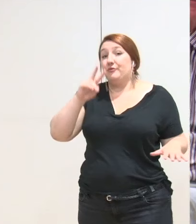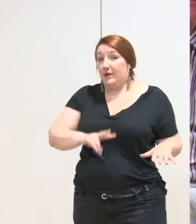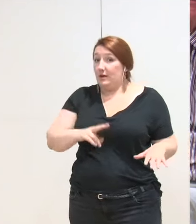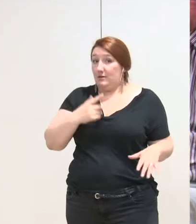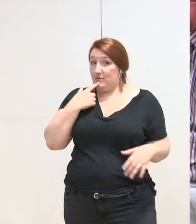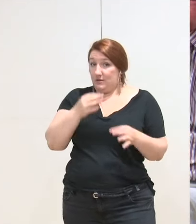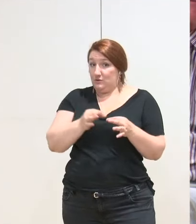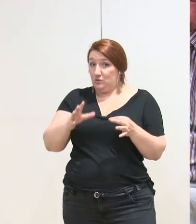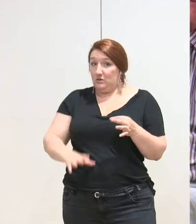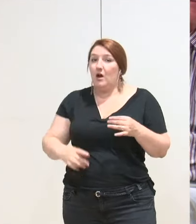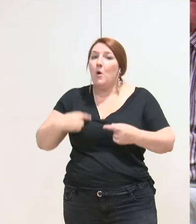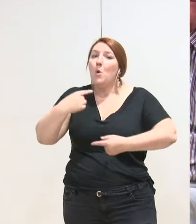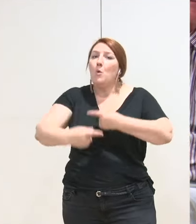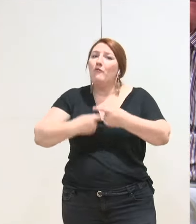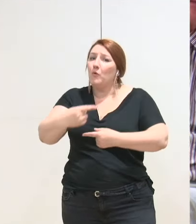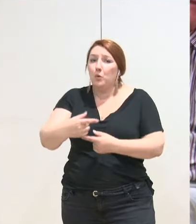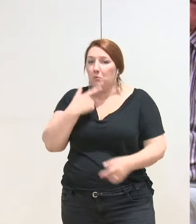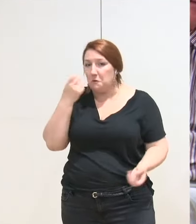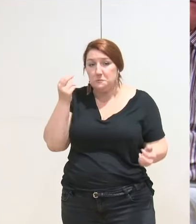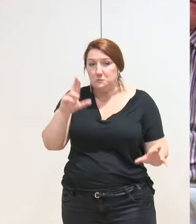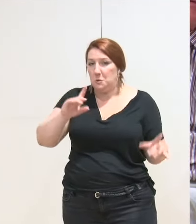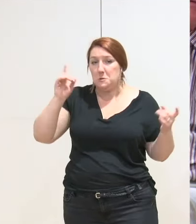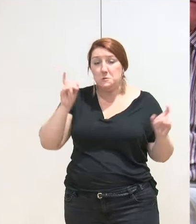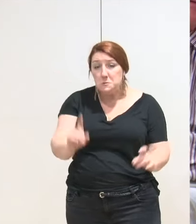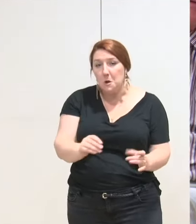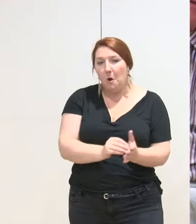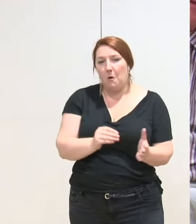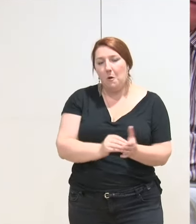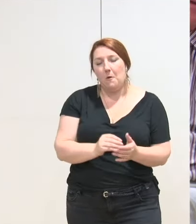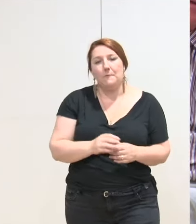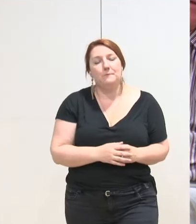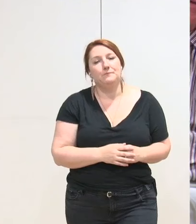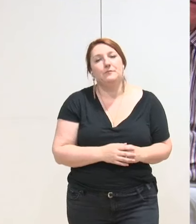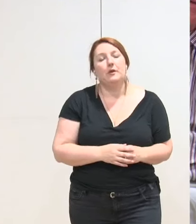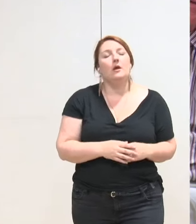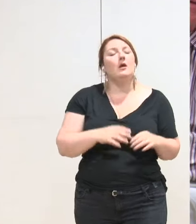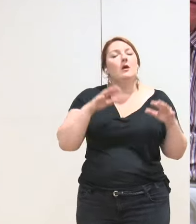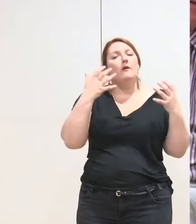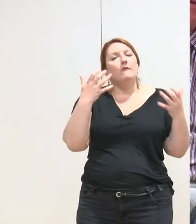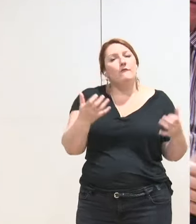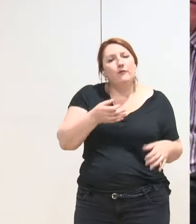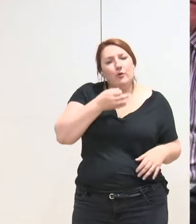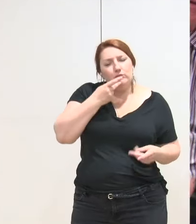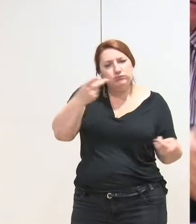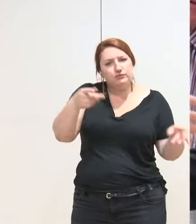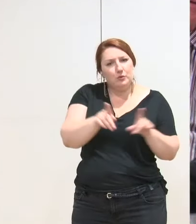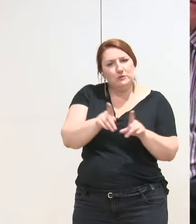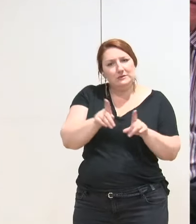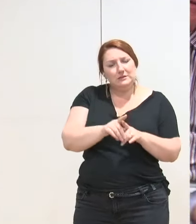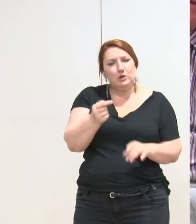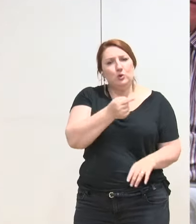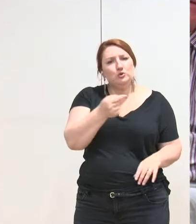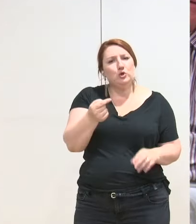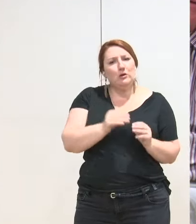notre fond de roulement je ne vais pas je voudrais parler aussi un petit peu de du solde négatif des reports pour l'année à